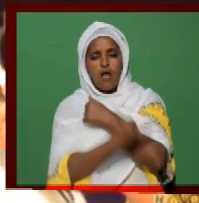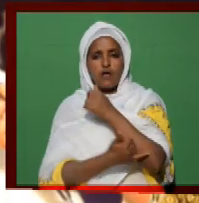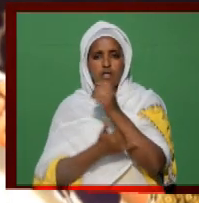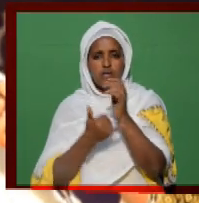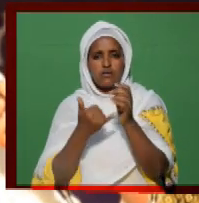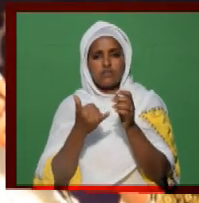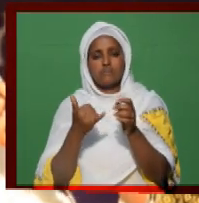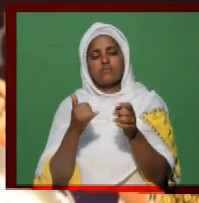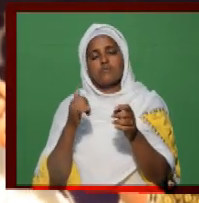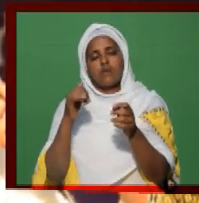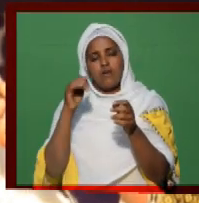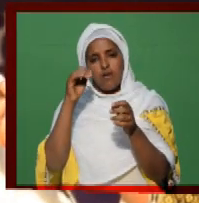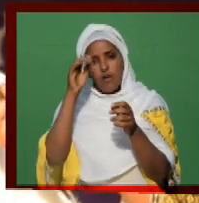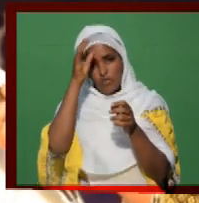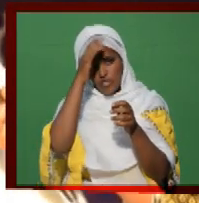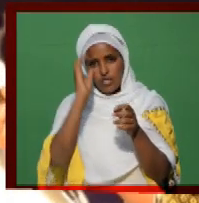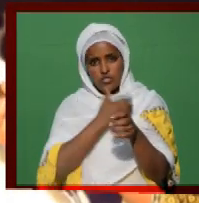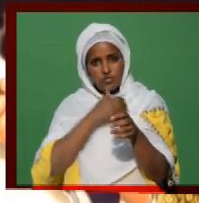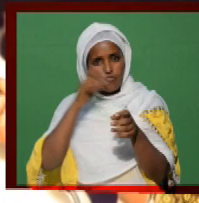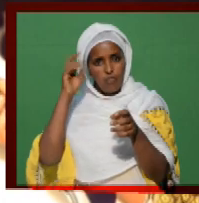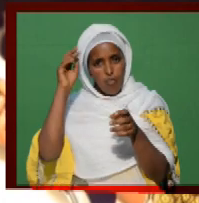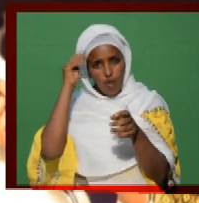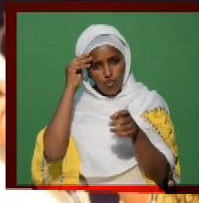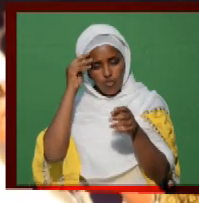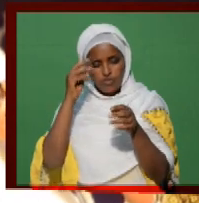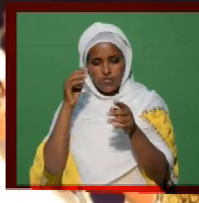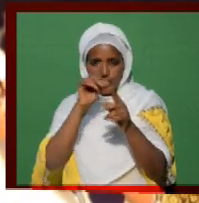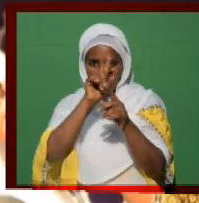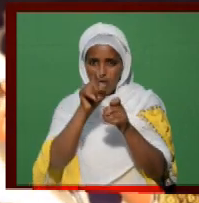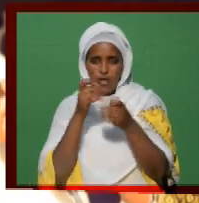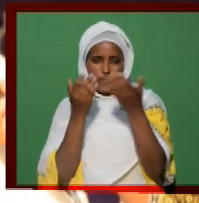ስብከት ሊቀጳጳስ ብፁዕ አቡነ ማርቆስ አቀረበው።